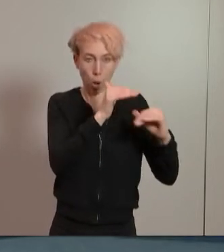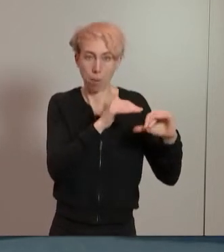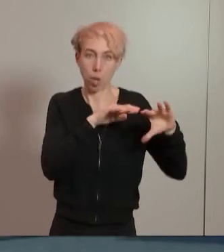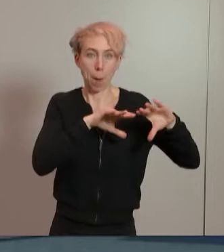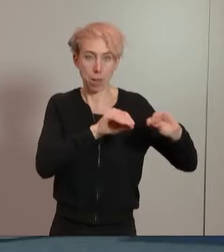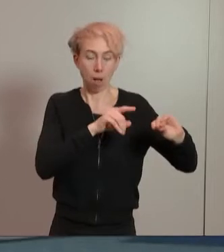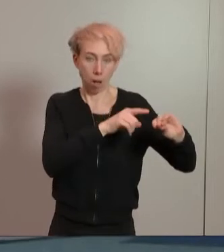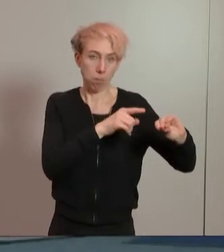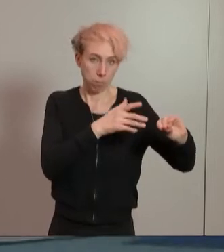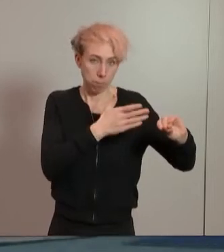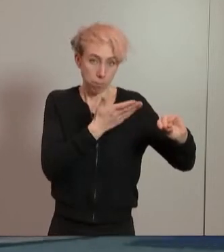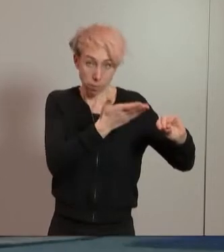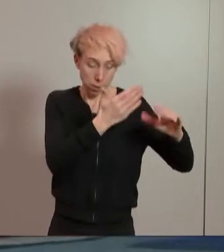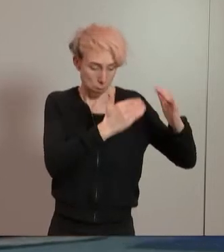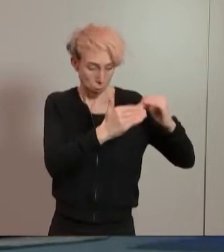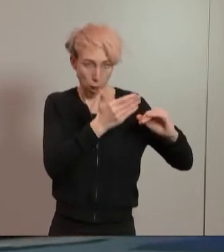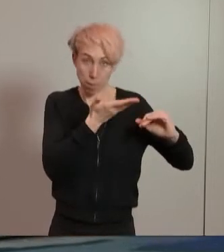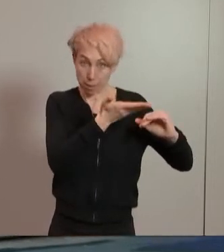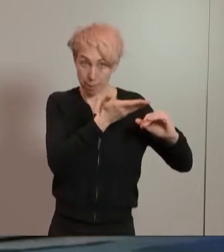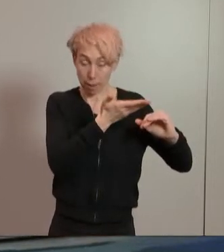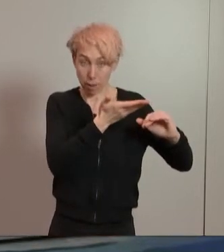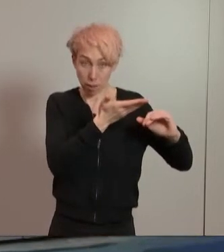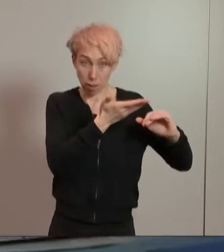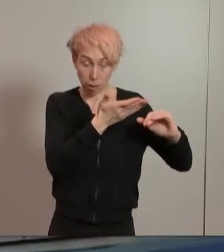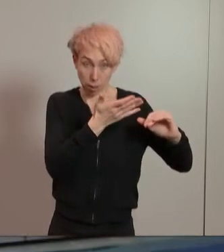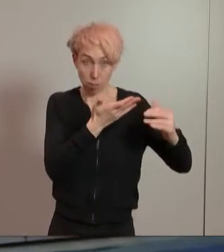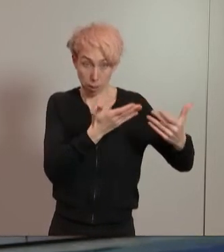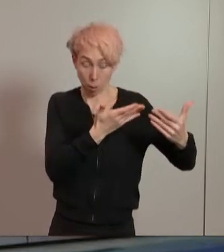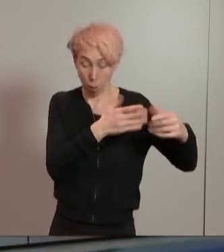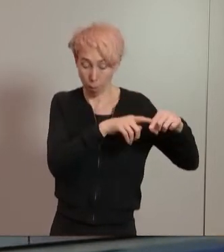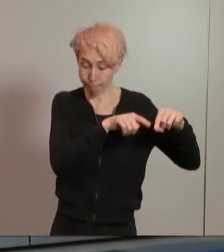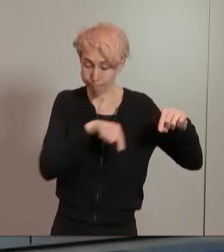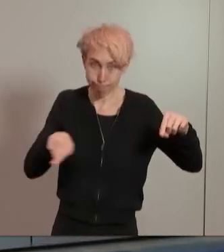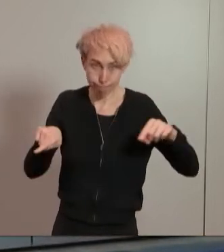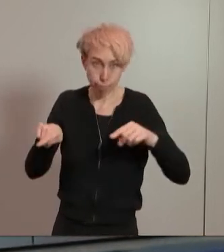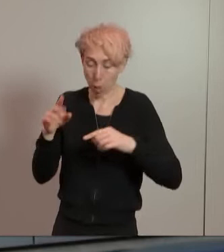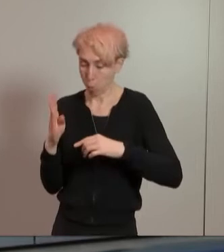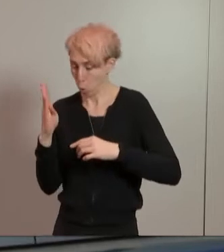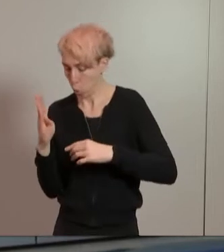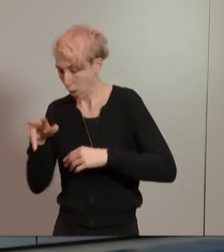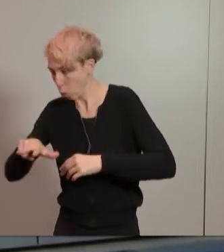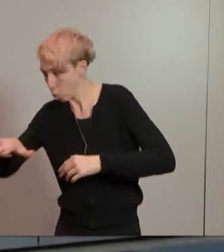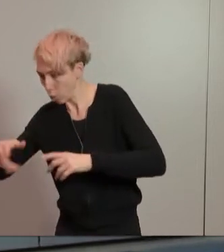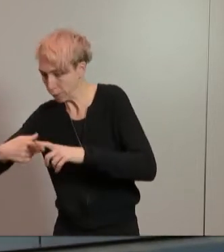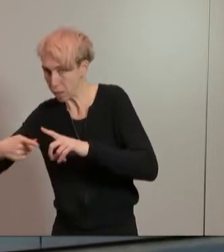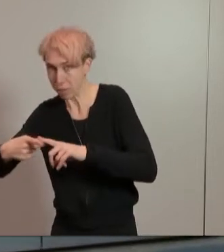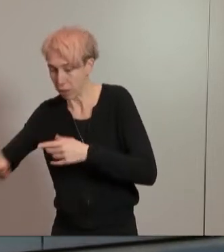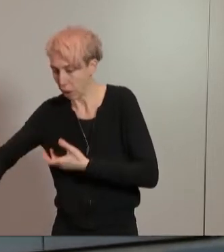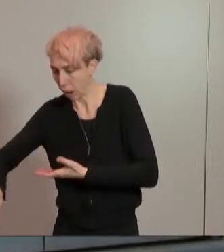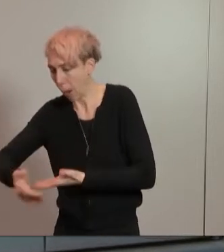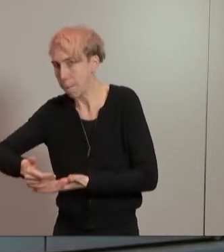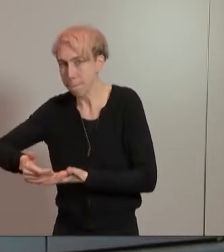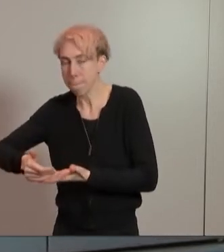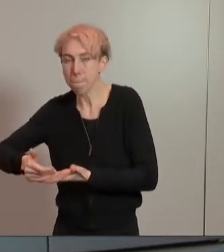ça, dans le cadre de ce programme local de l'habitat que sont répertoriés les besoins en logements spécifiques ou adaptés,